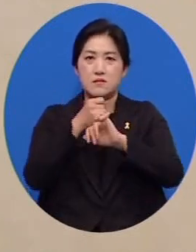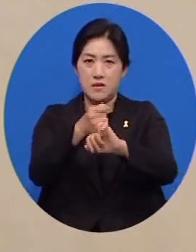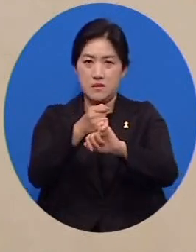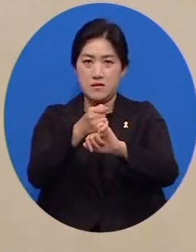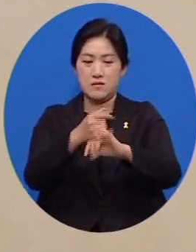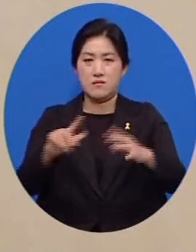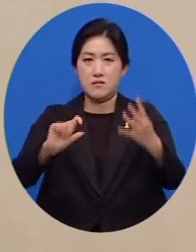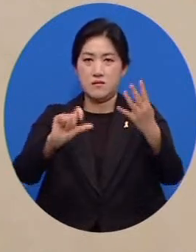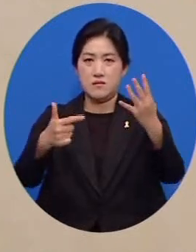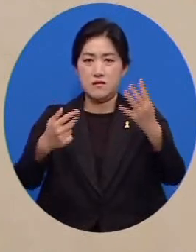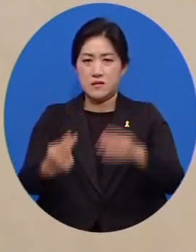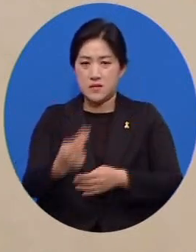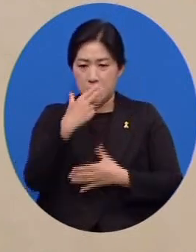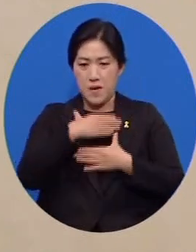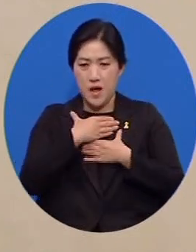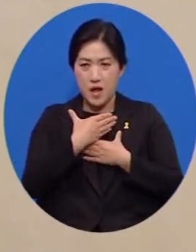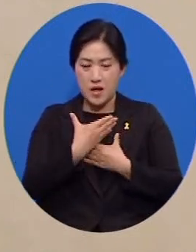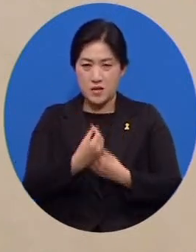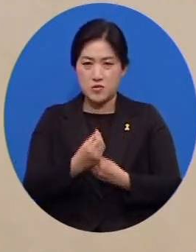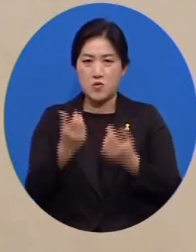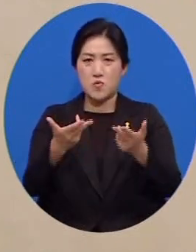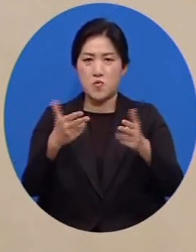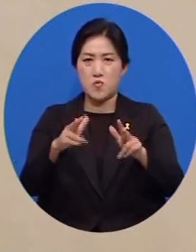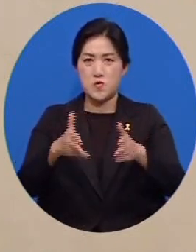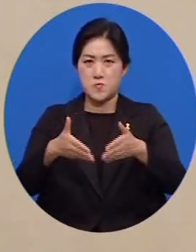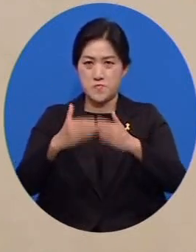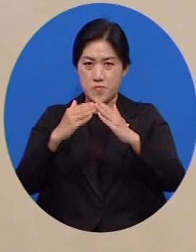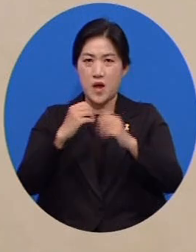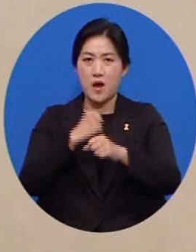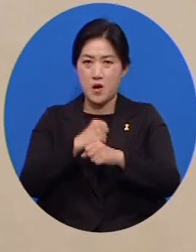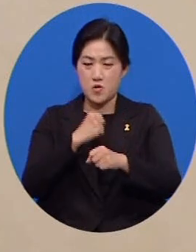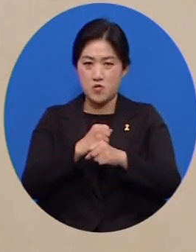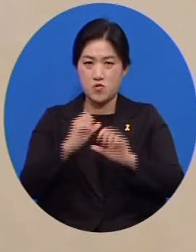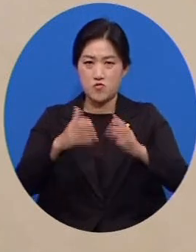4.16 생명안전공원 조성과